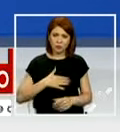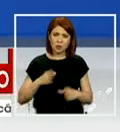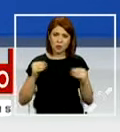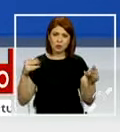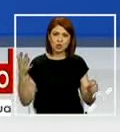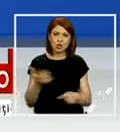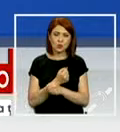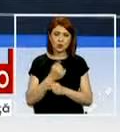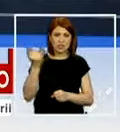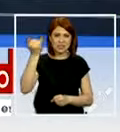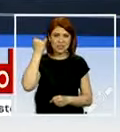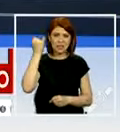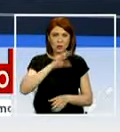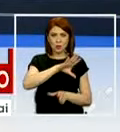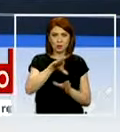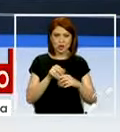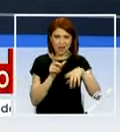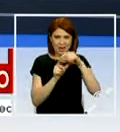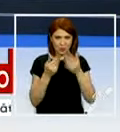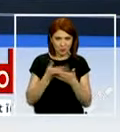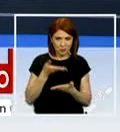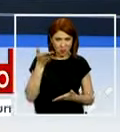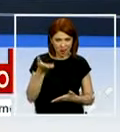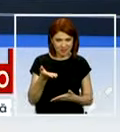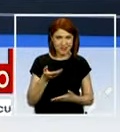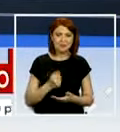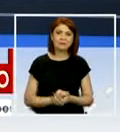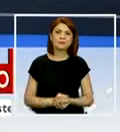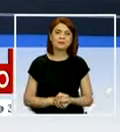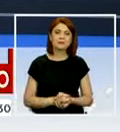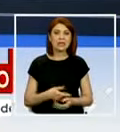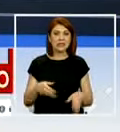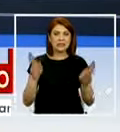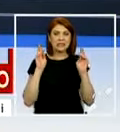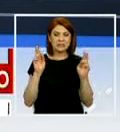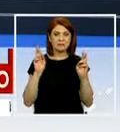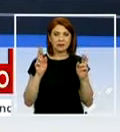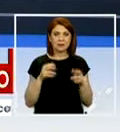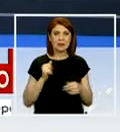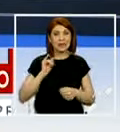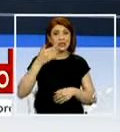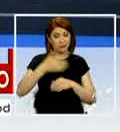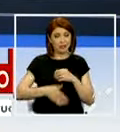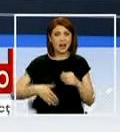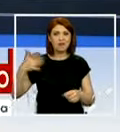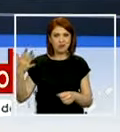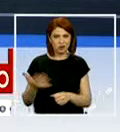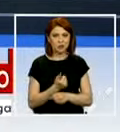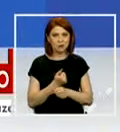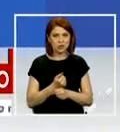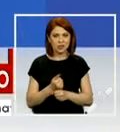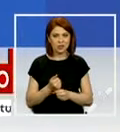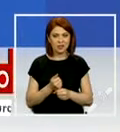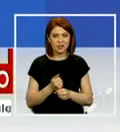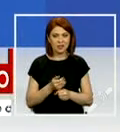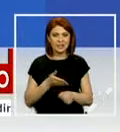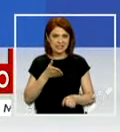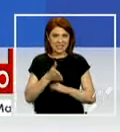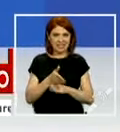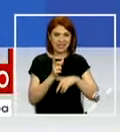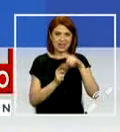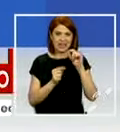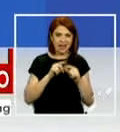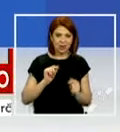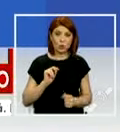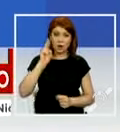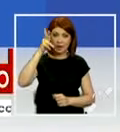succesul secretarului general al NATO în acest sens. Sperăm că cele din urmă vor reuși să se alăture alianței. În